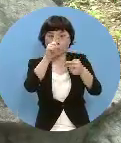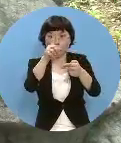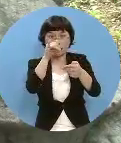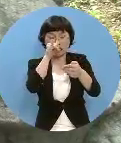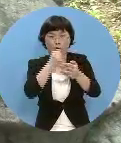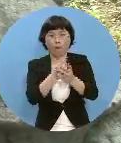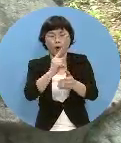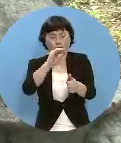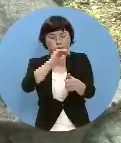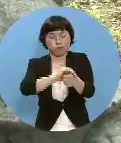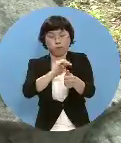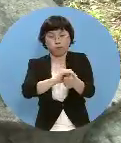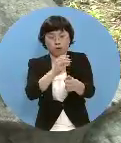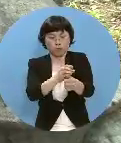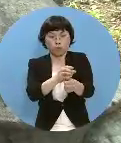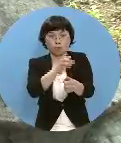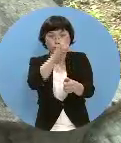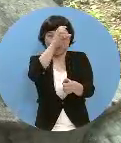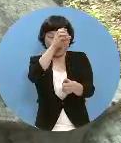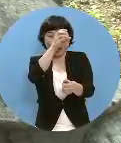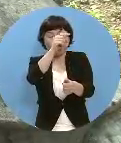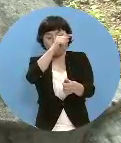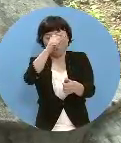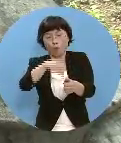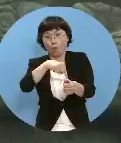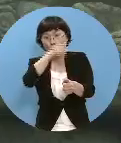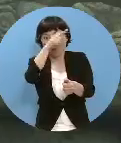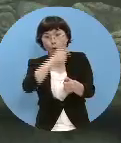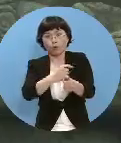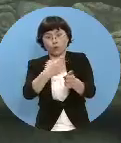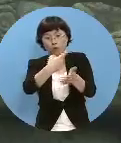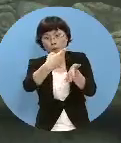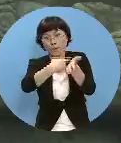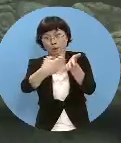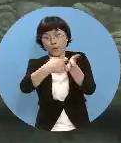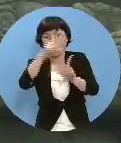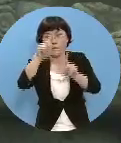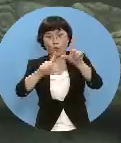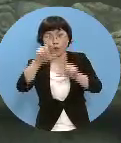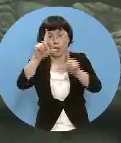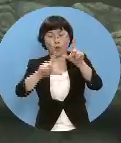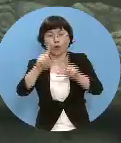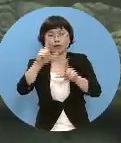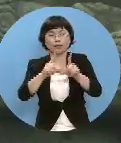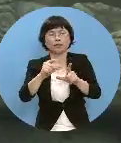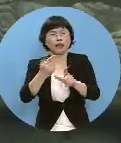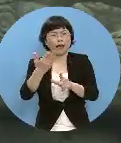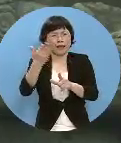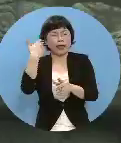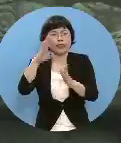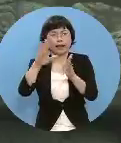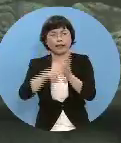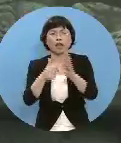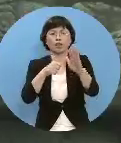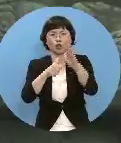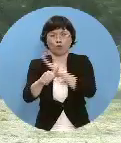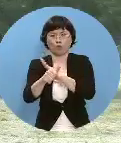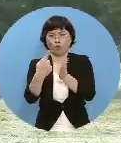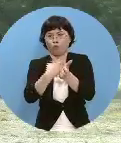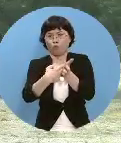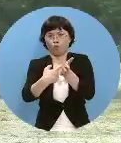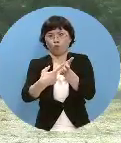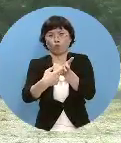거북받침 대자에 올려진 창석탑과 비에 새겨진 문양 등이 당시 석비의 대표작으로 손꼽히고